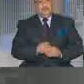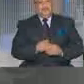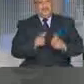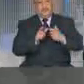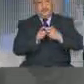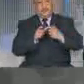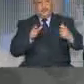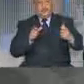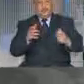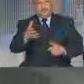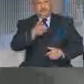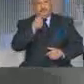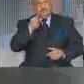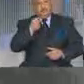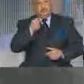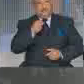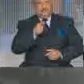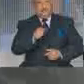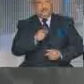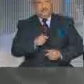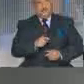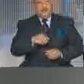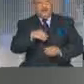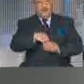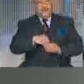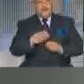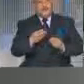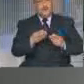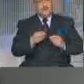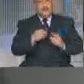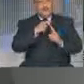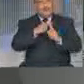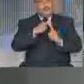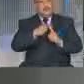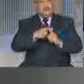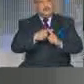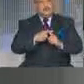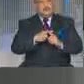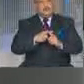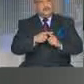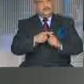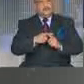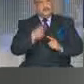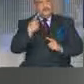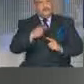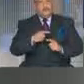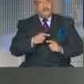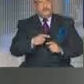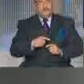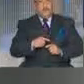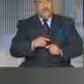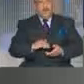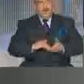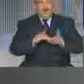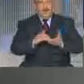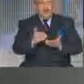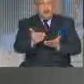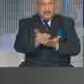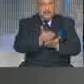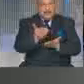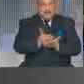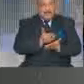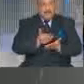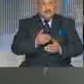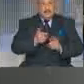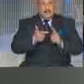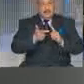مو. مداخلات الطرف الإيطالي فسرت عملية خط القرض الإيطالي، لكن الإشكال بقى على حاله كما